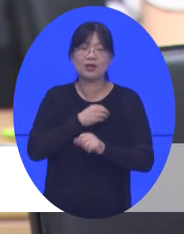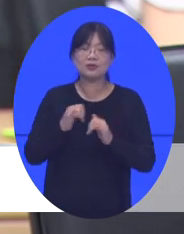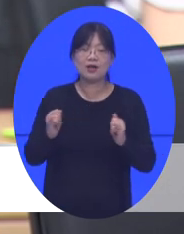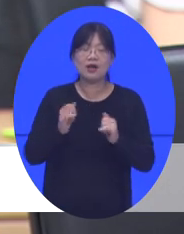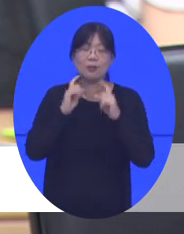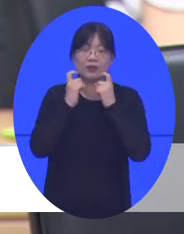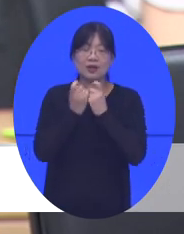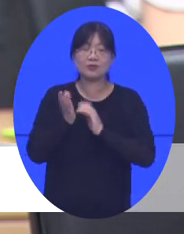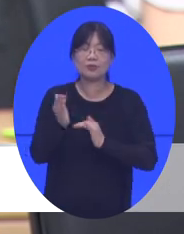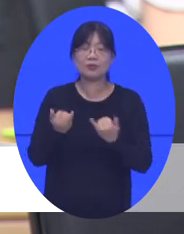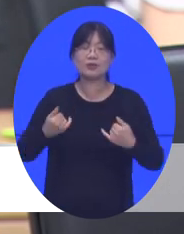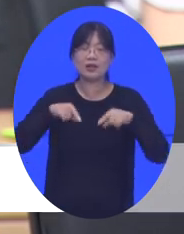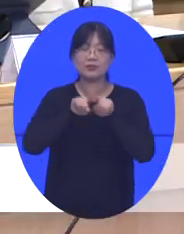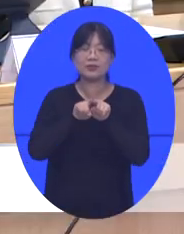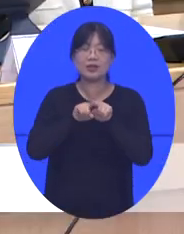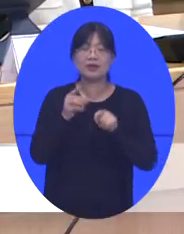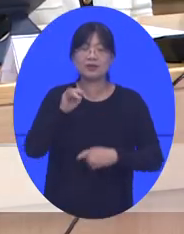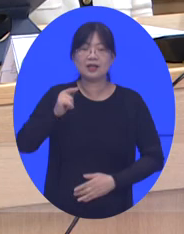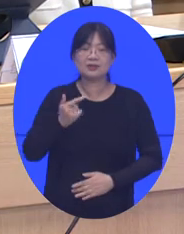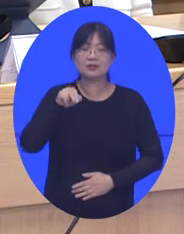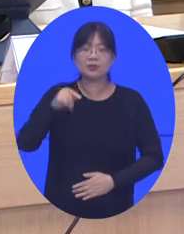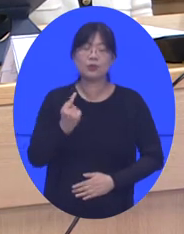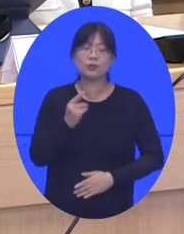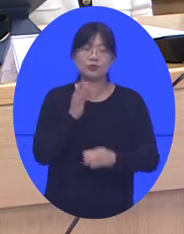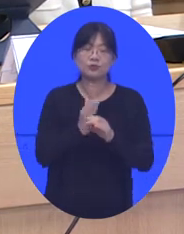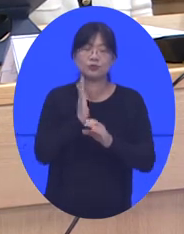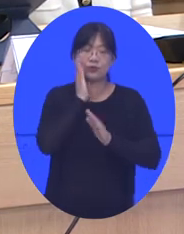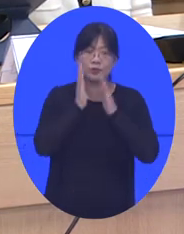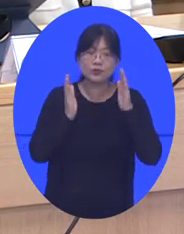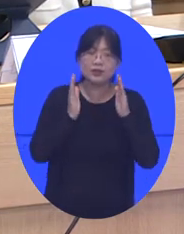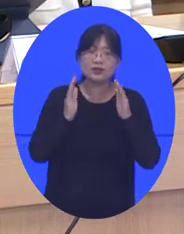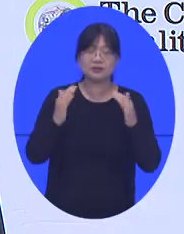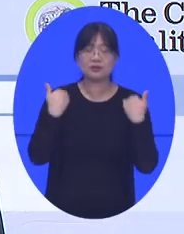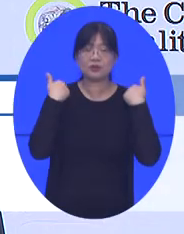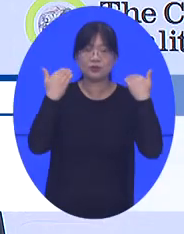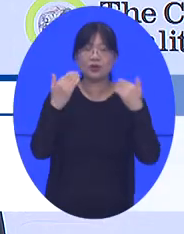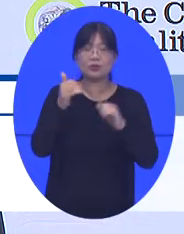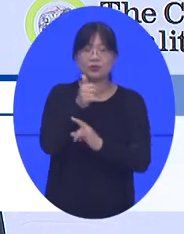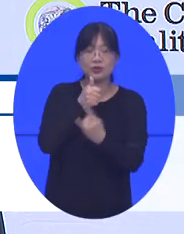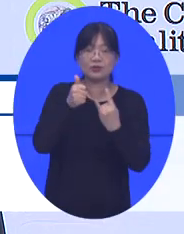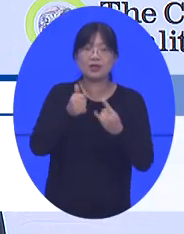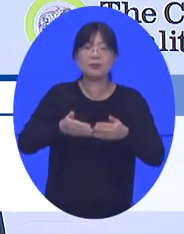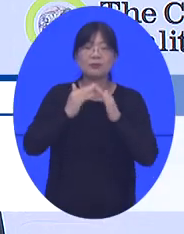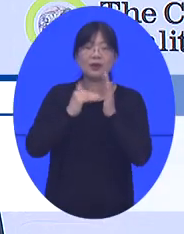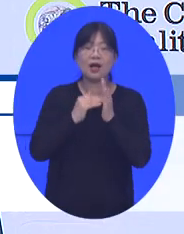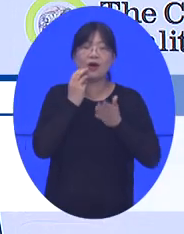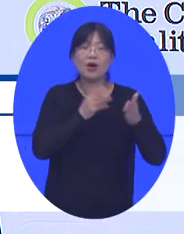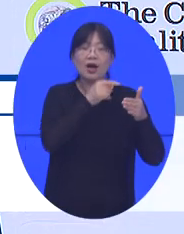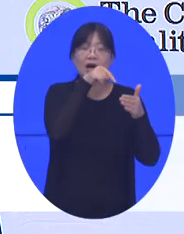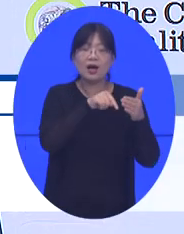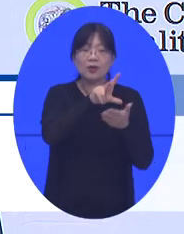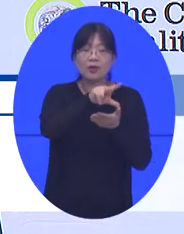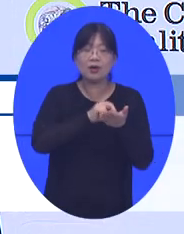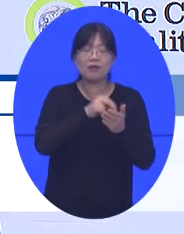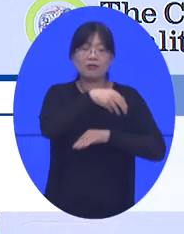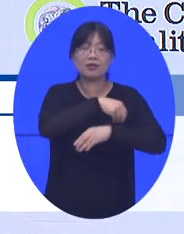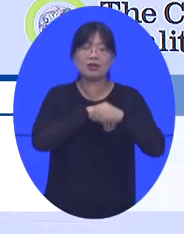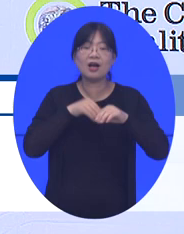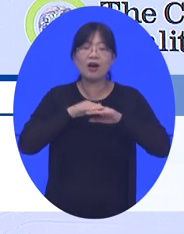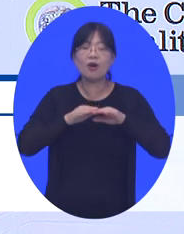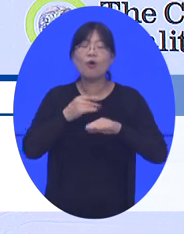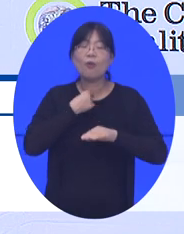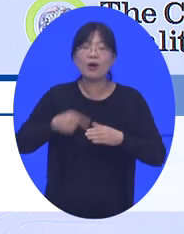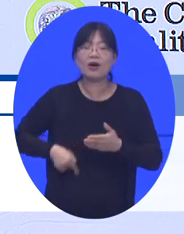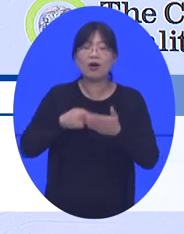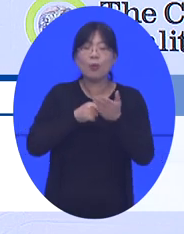민간 전문가가 함께하는 탄소중립 녹색성장위원회도 꾸려졌습니다. 경기도에서 이 문제를 적극적으로 해결하겠다라는 그런